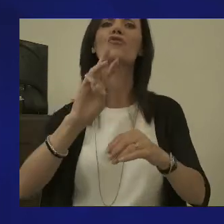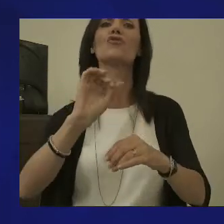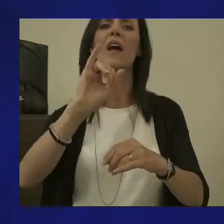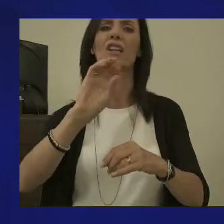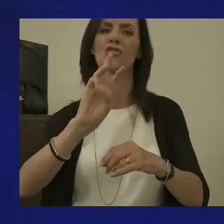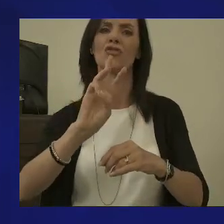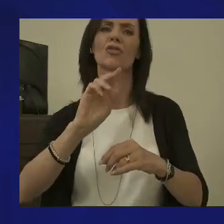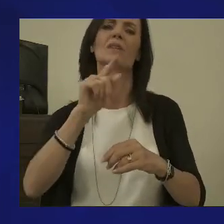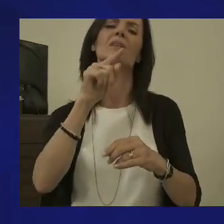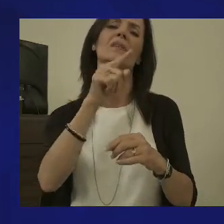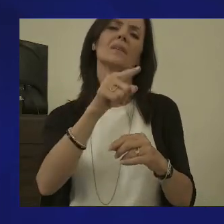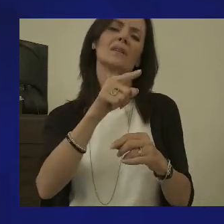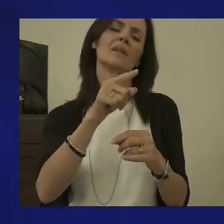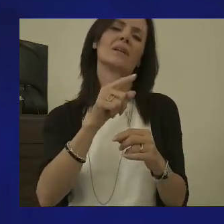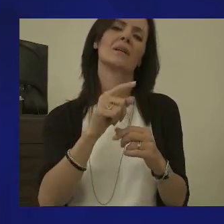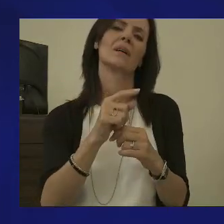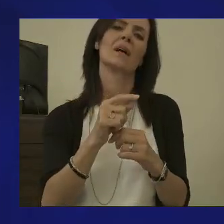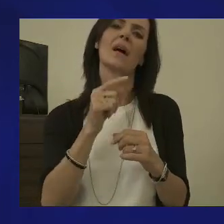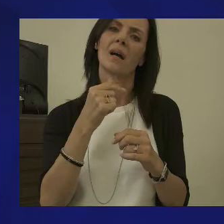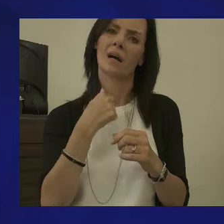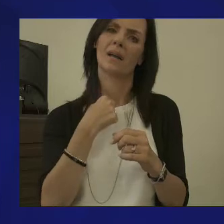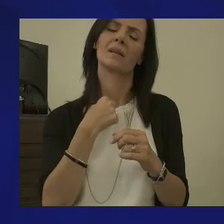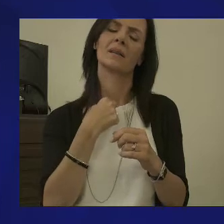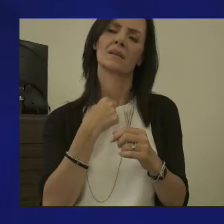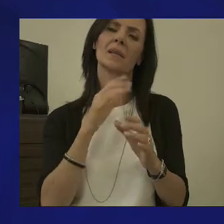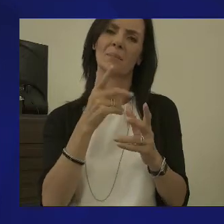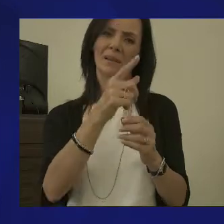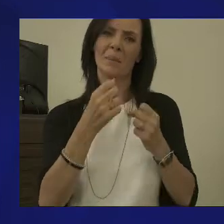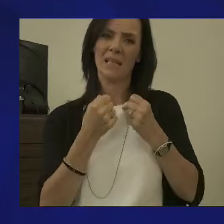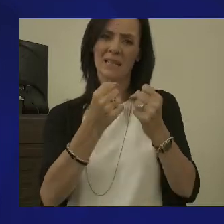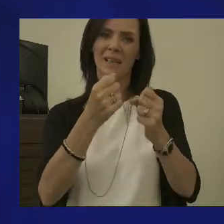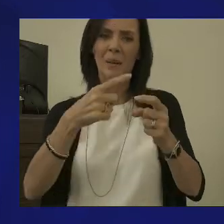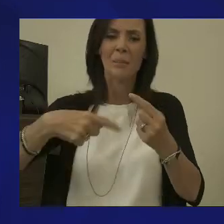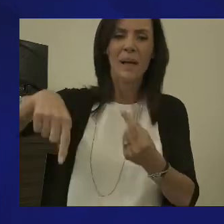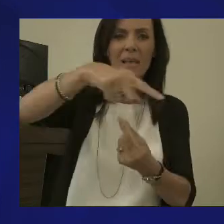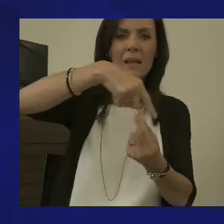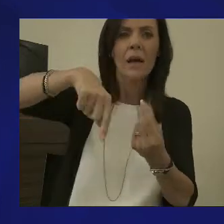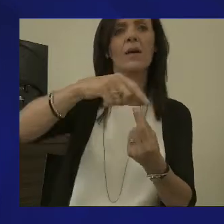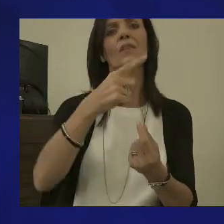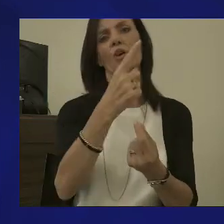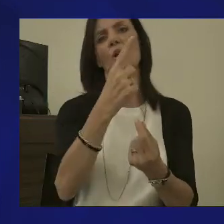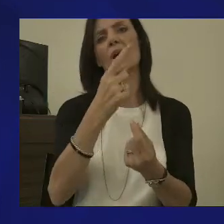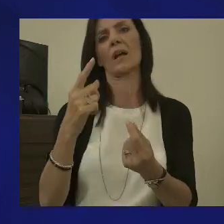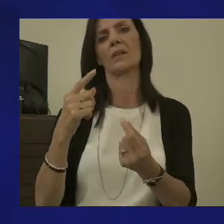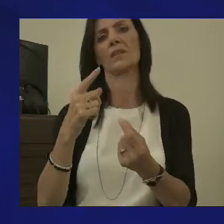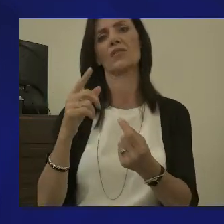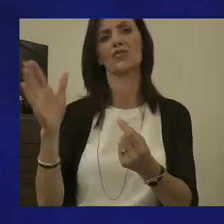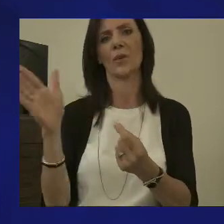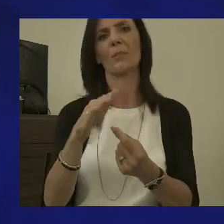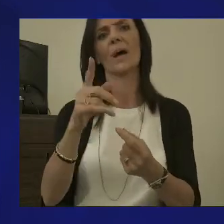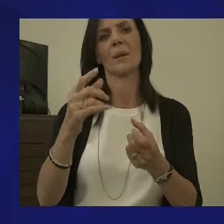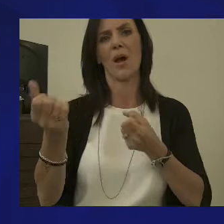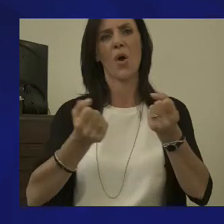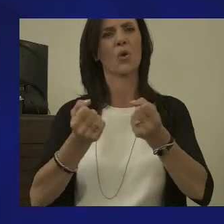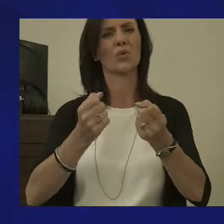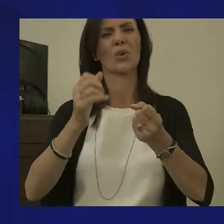שנקר, פינה אחת. אני מניח שאי פעם אתם נסעתם בכיכר הזו, וכל אחד שבא עם האוטו שלו, אחר כך צריך לשטוף